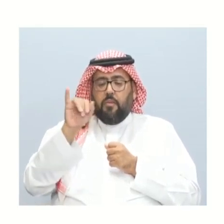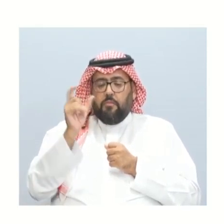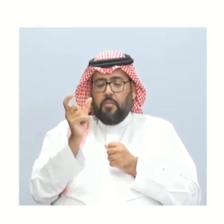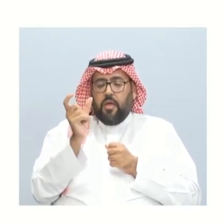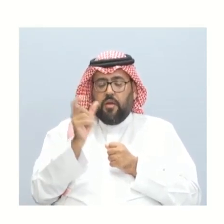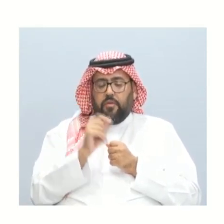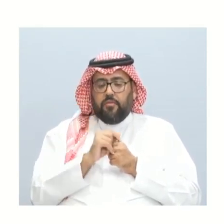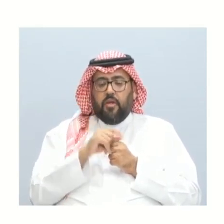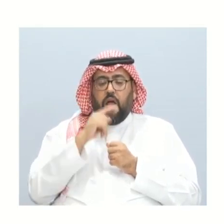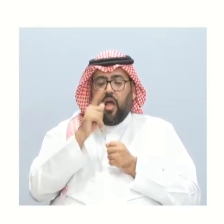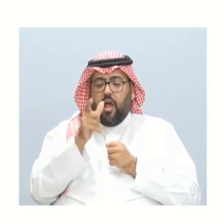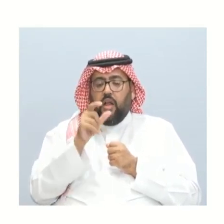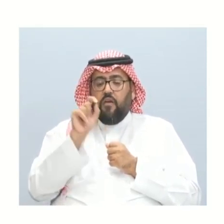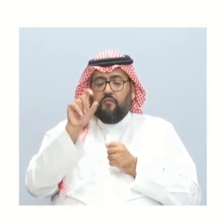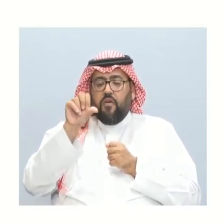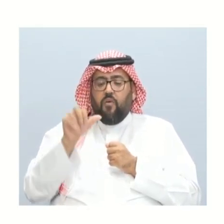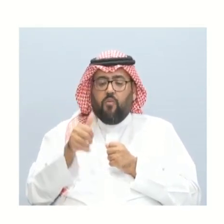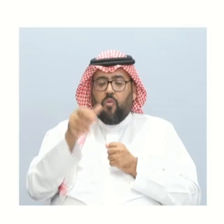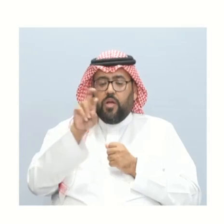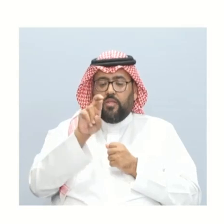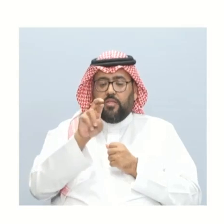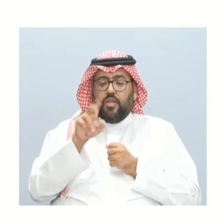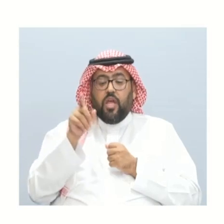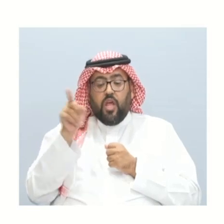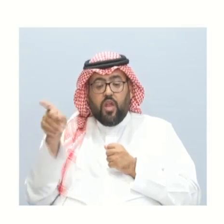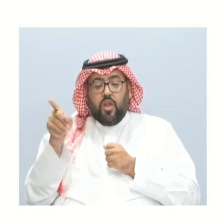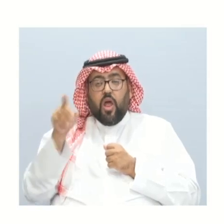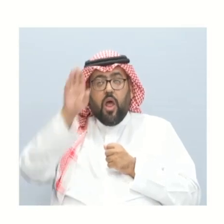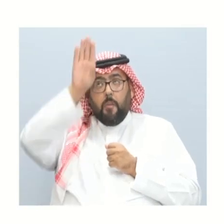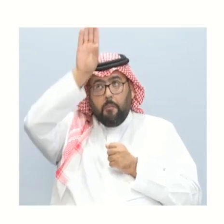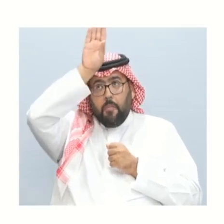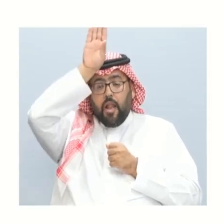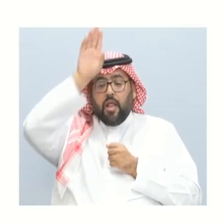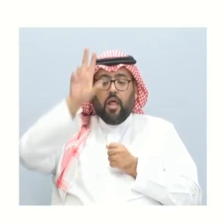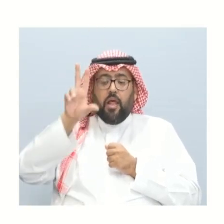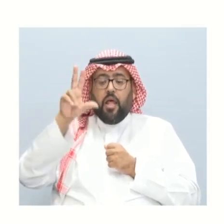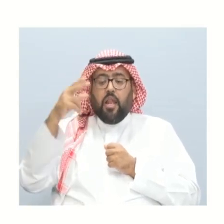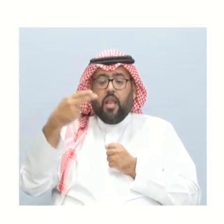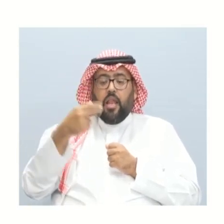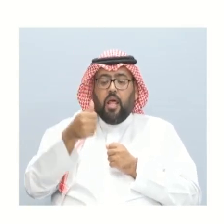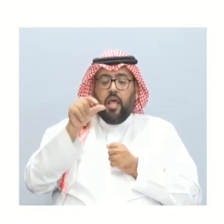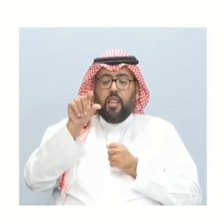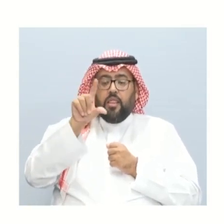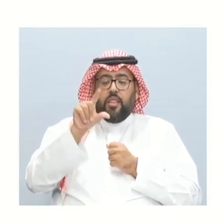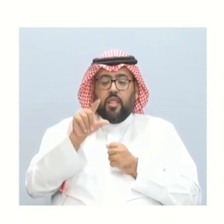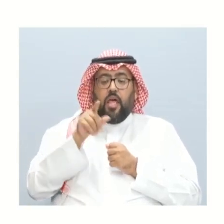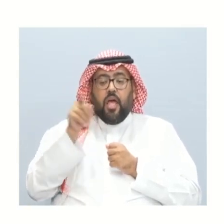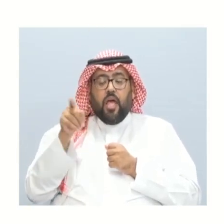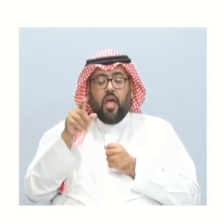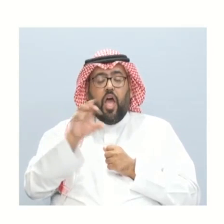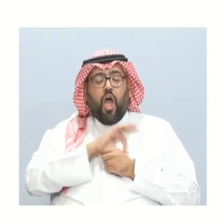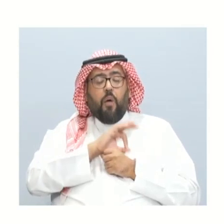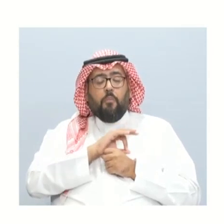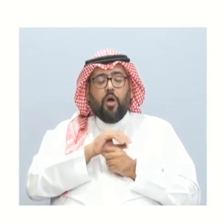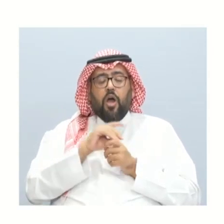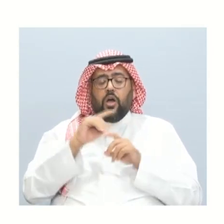قال فواز انه الملك العادل الذي احب شعبه